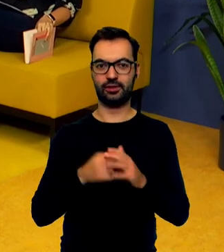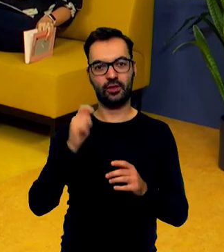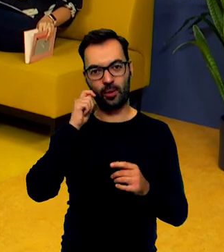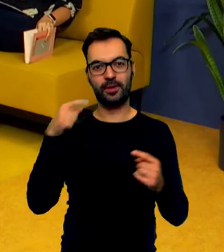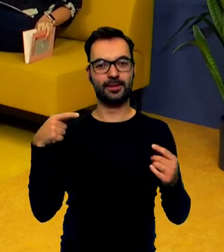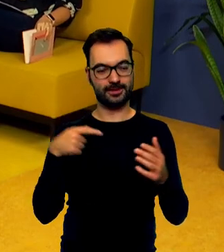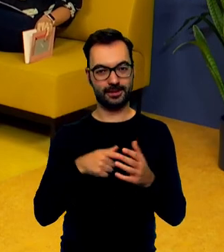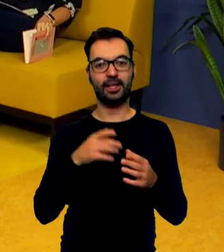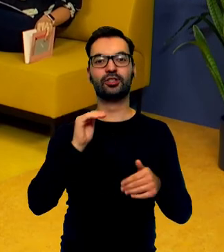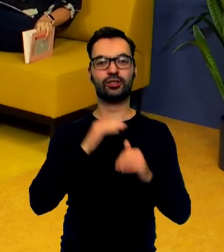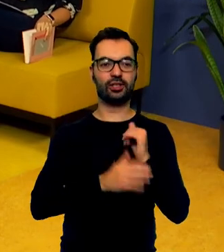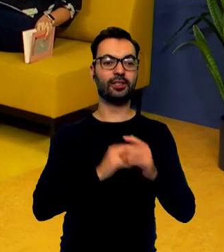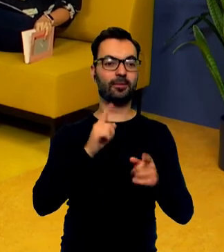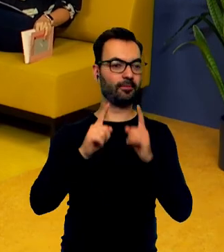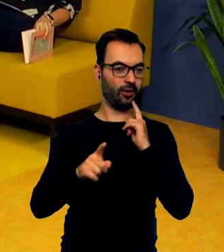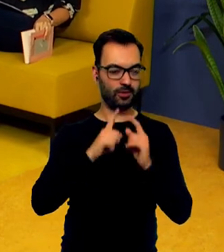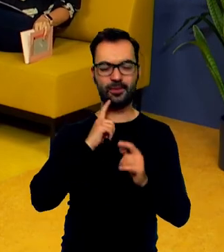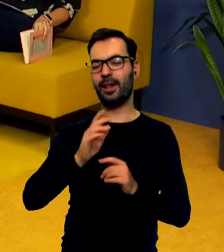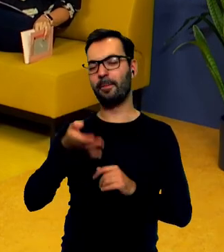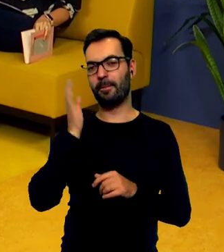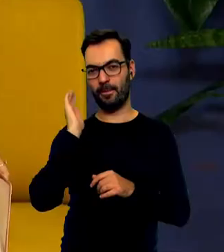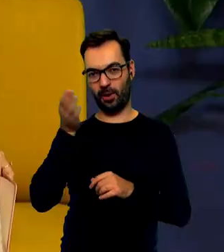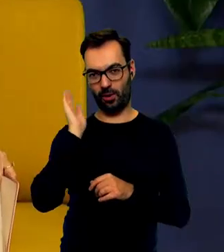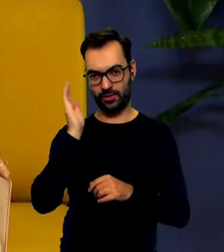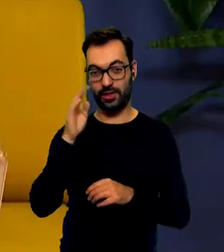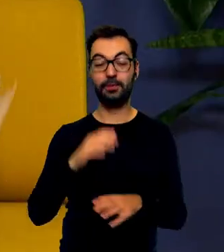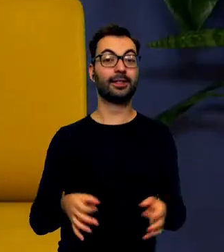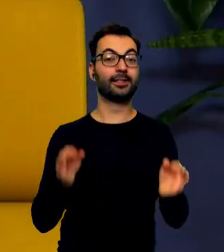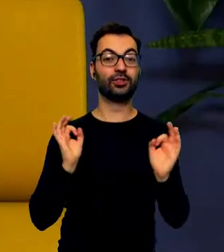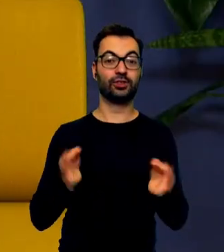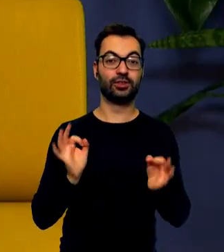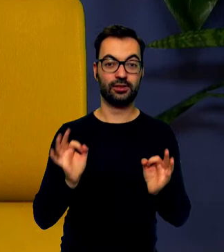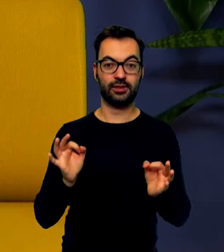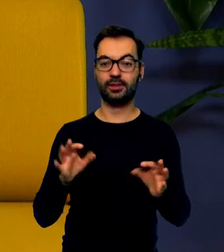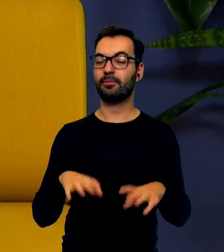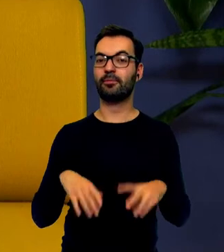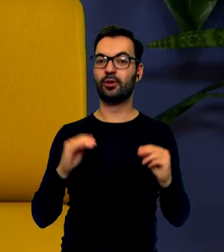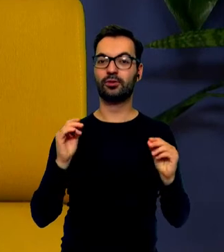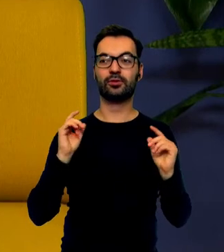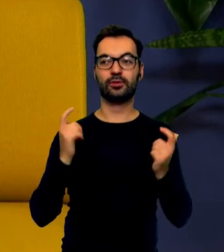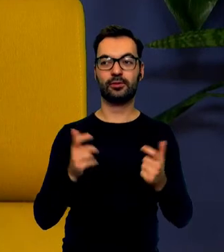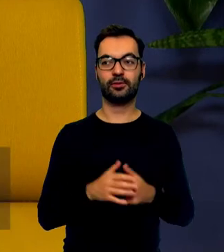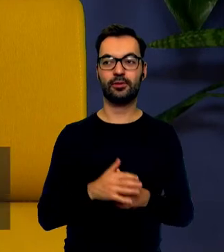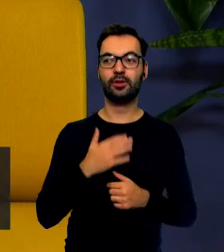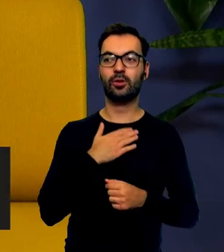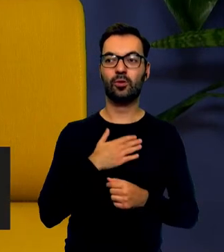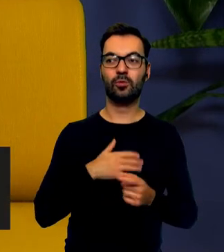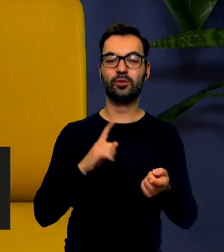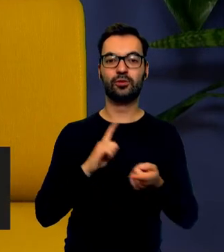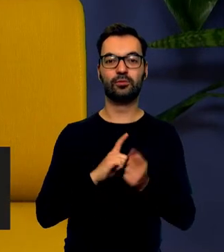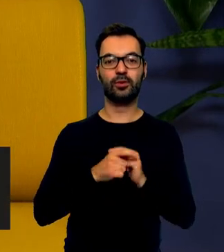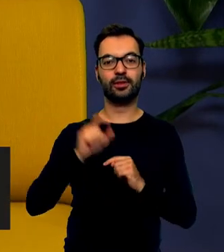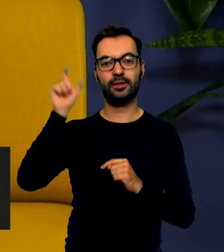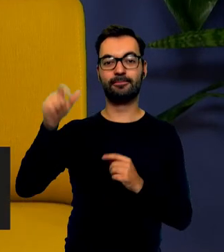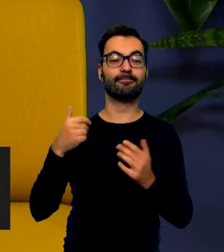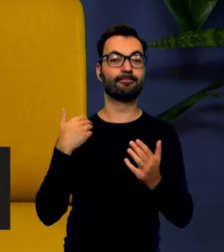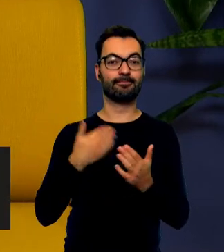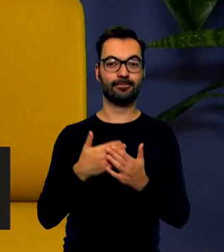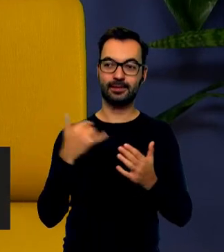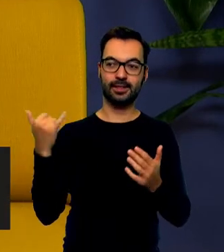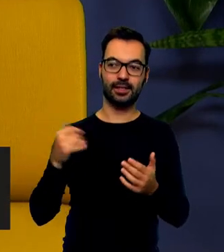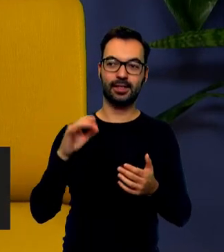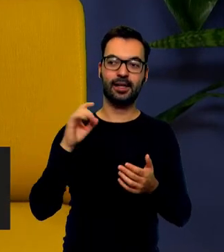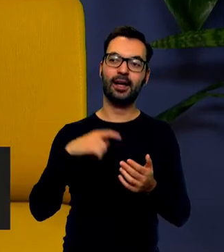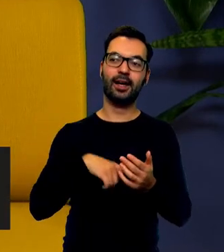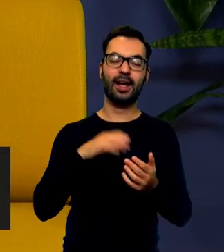do kobiet. O tym szczęściu też porozmawiamy, ale to później. Natomiast dzisiaj chciałam zacząć od tego, że bardzo lubię spotkania z Tobą, ponieważ regularnie